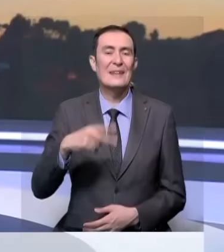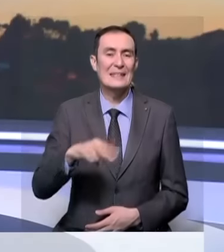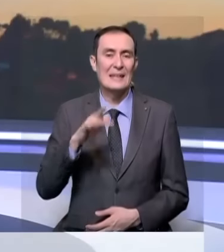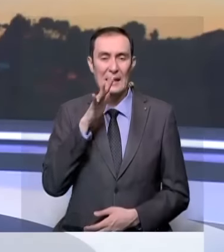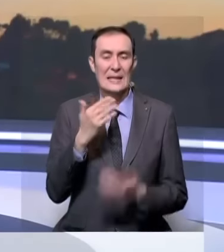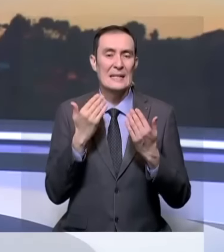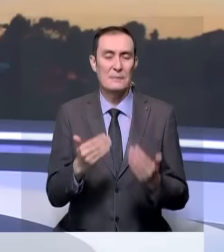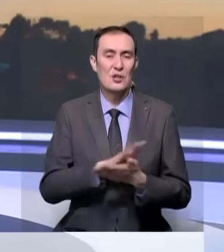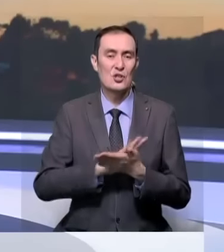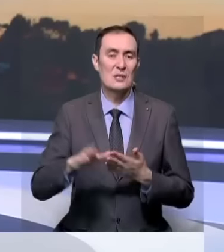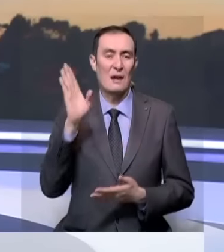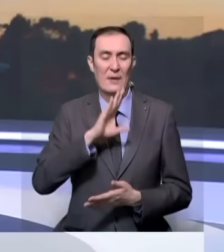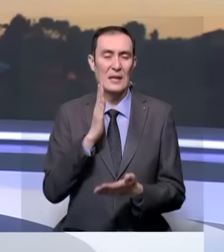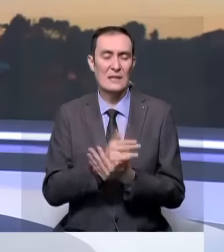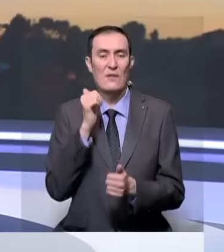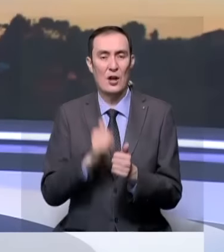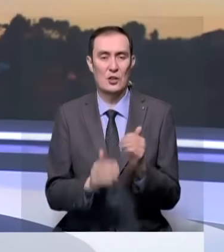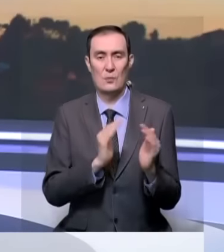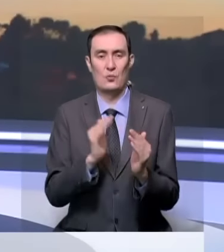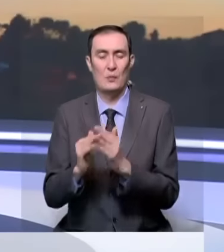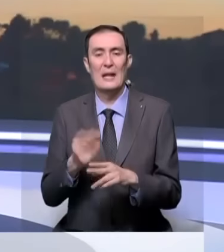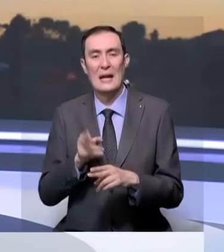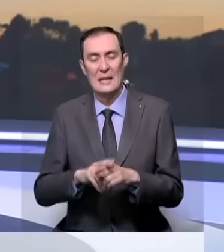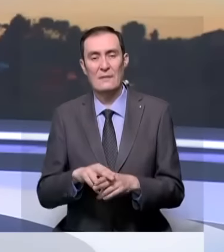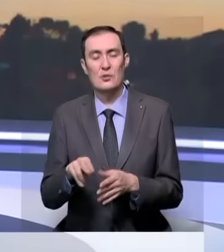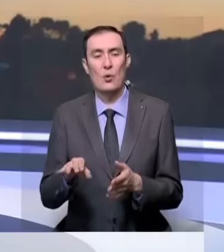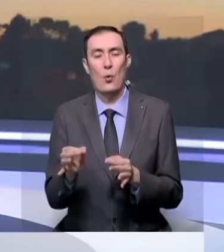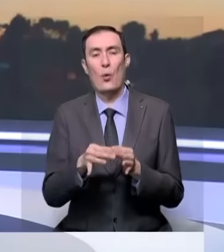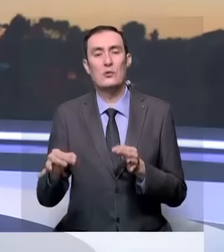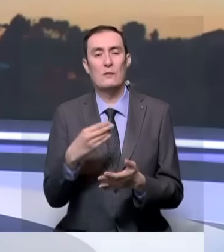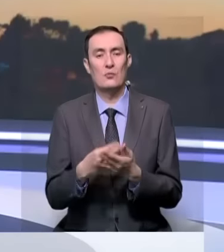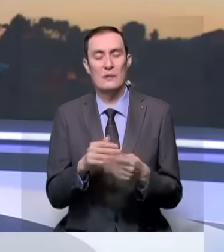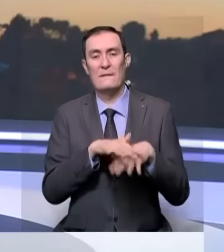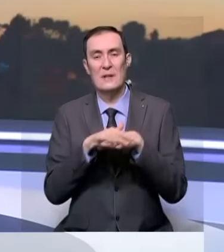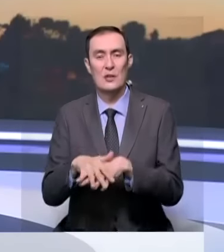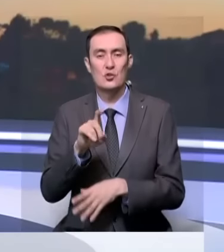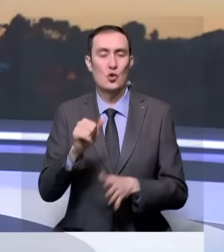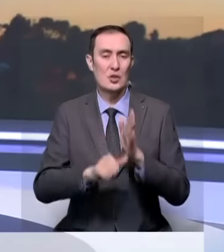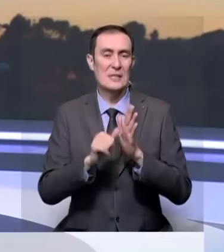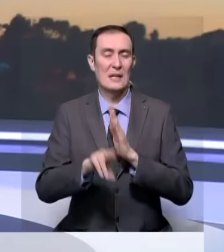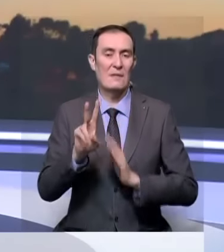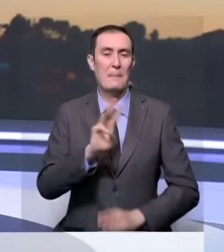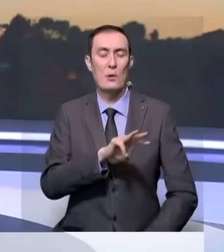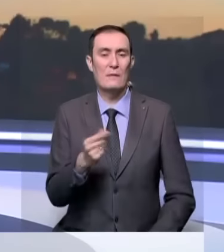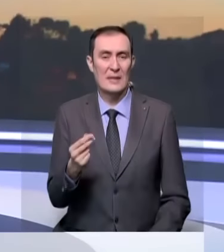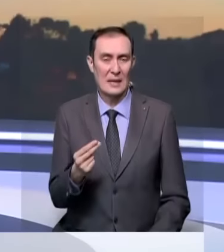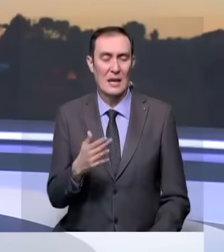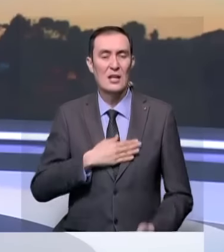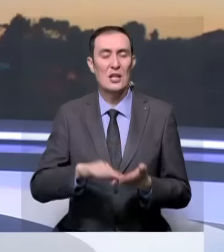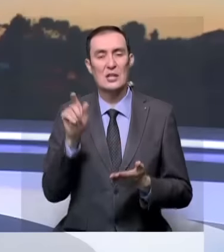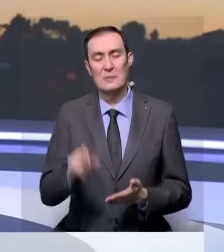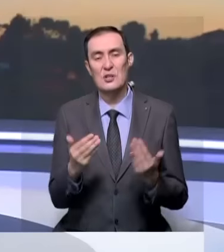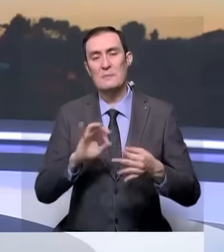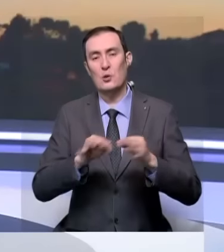лет. Теперь чистая вода есть в каждом доме. На эти цели из областного бюджета выделили 162 миллиона тенге. Лиана